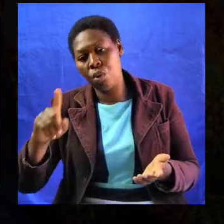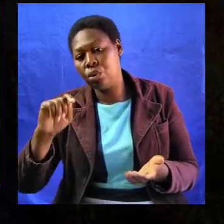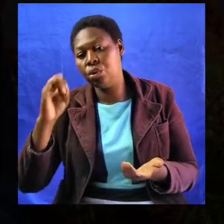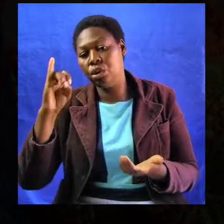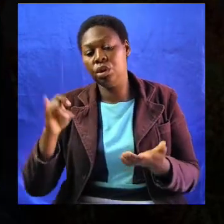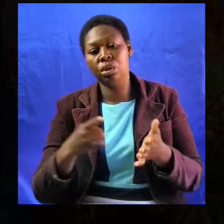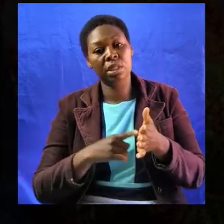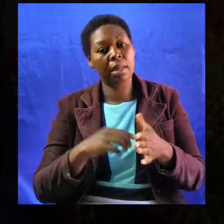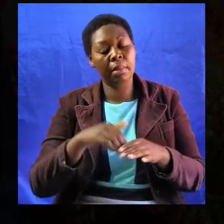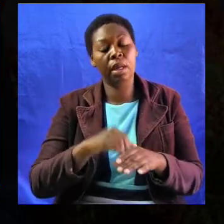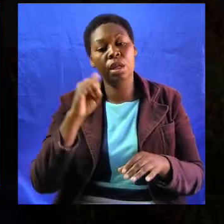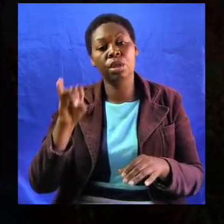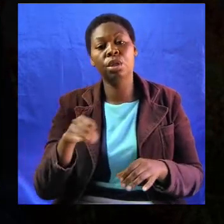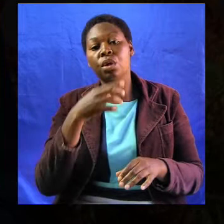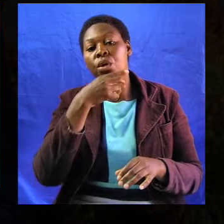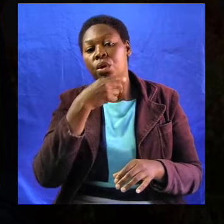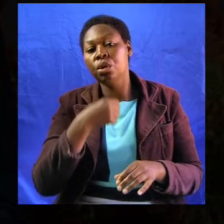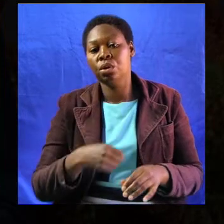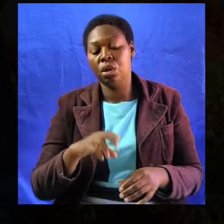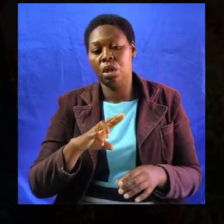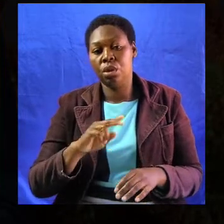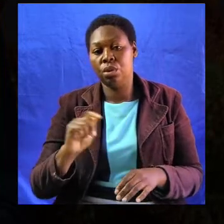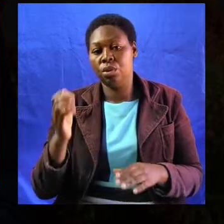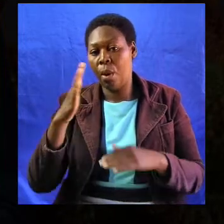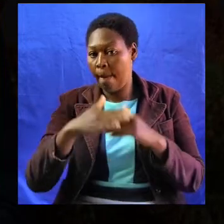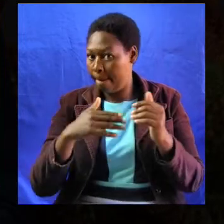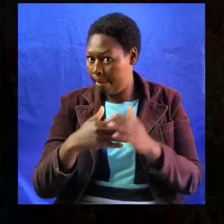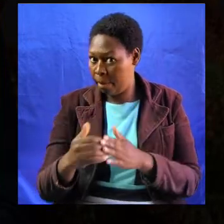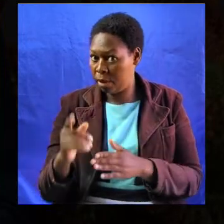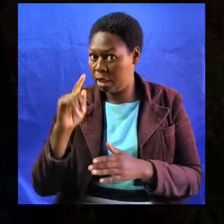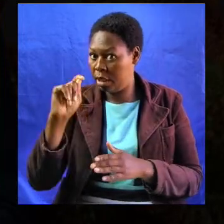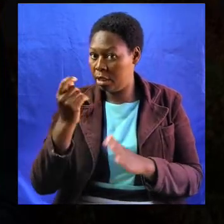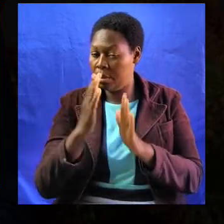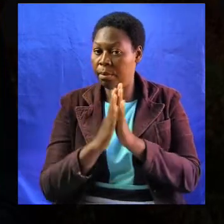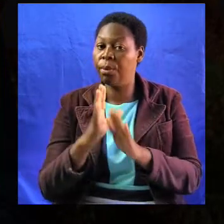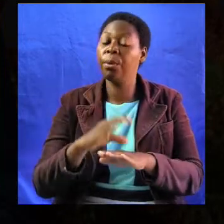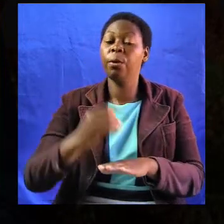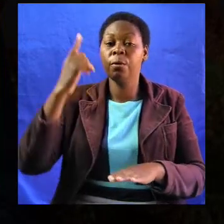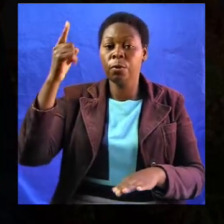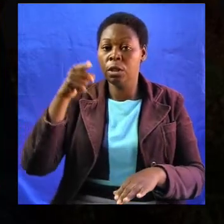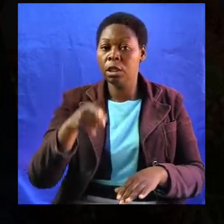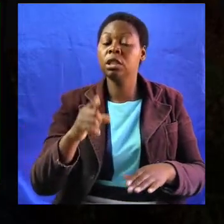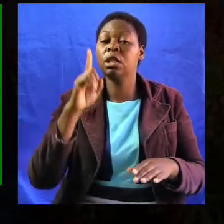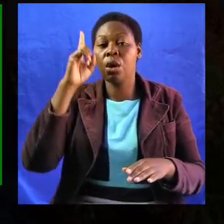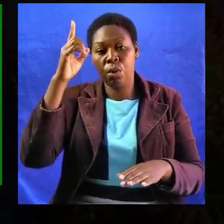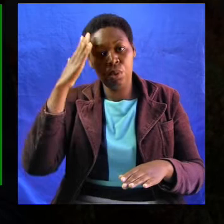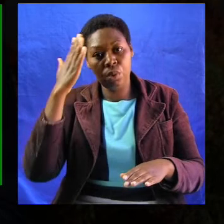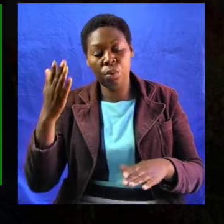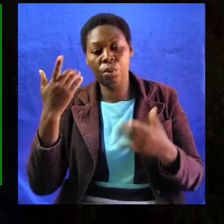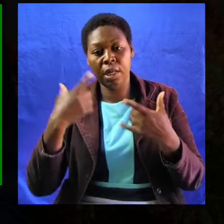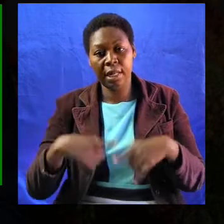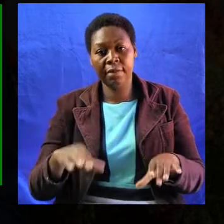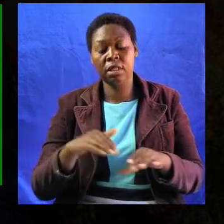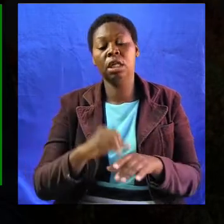paJudha kundovaka imba yaJehovha Mwari waIsraeri. Ndiye Mwari unogara Jerusarema. Ani